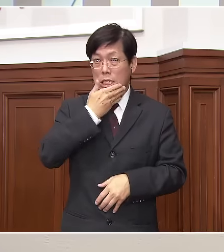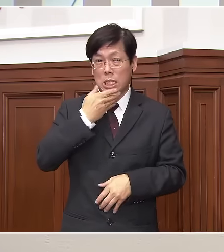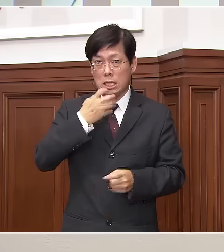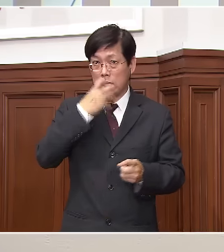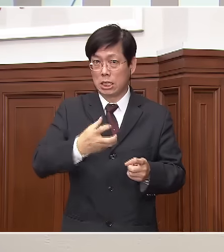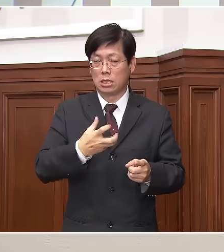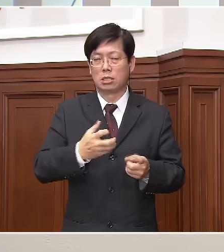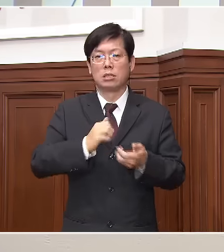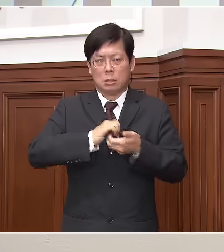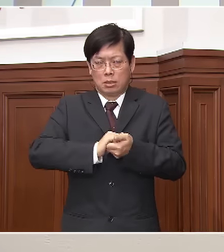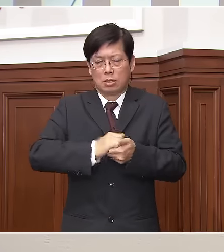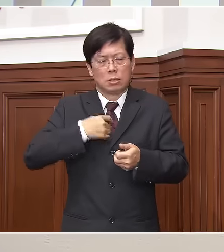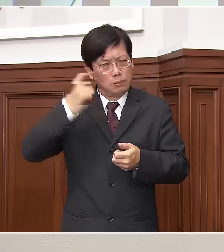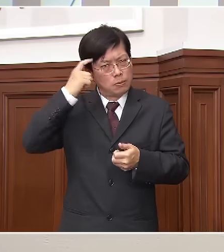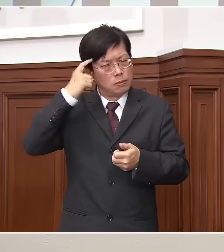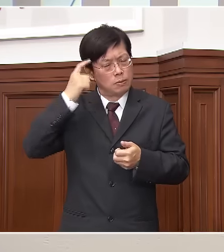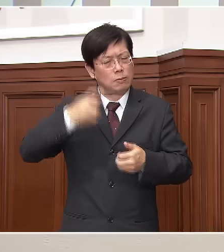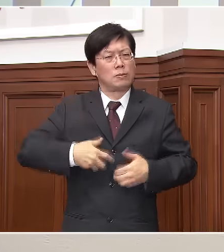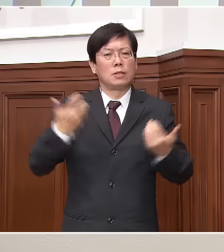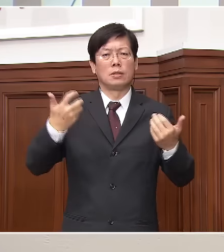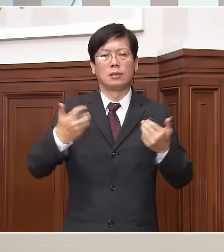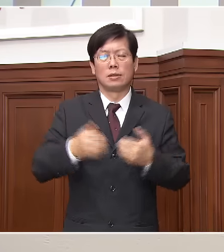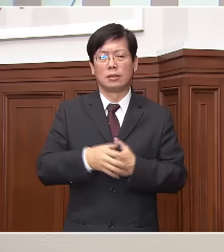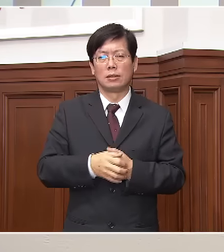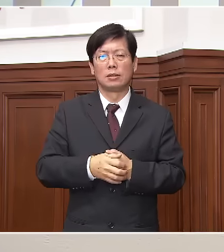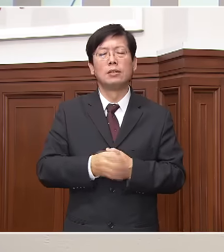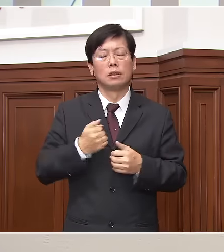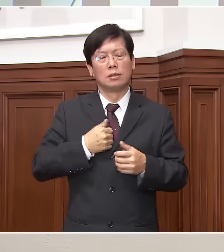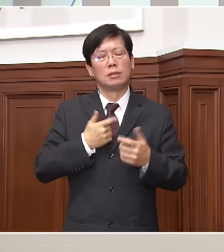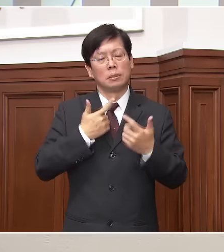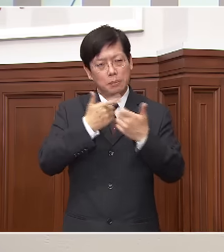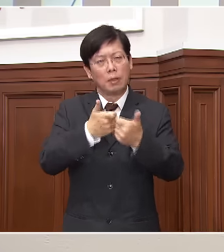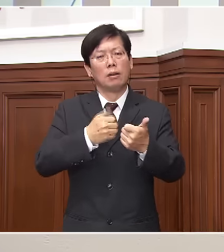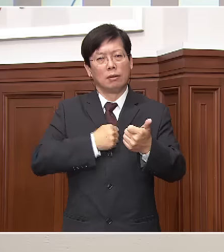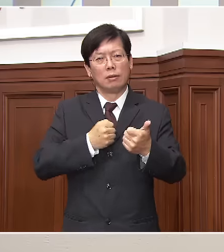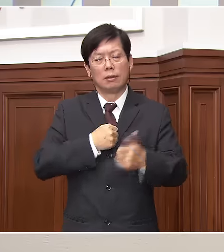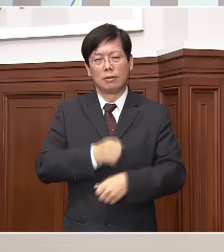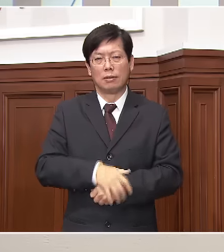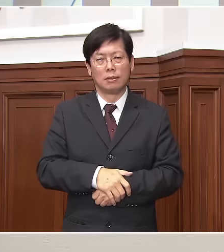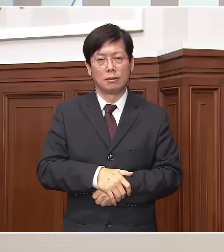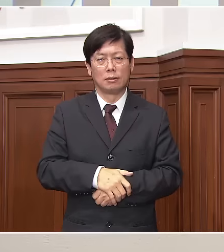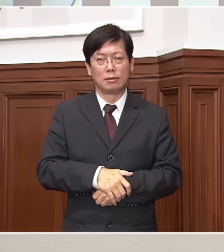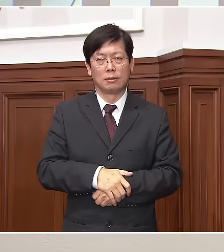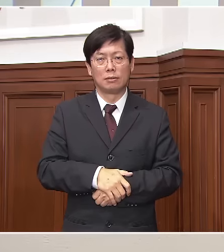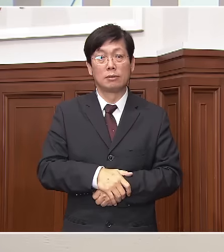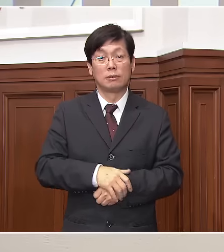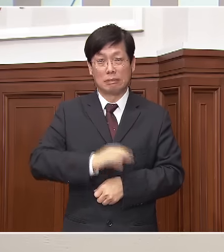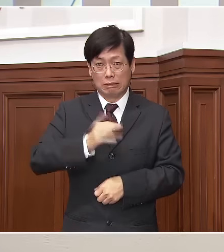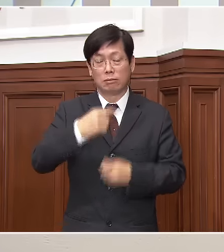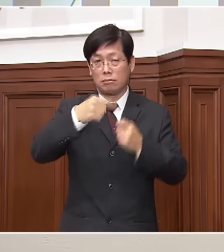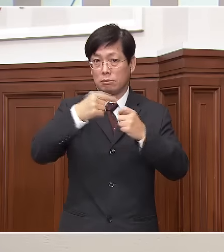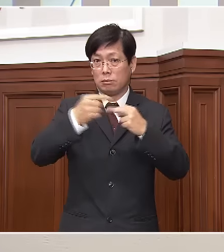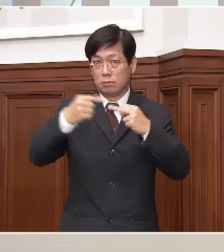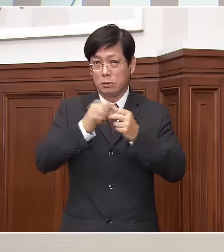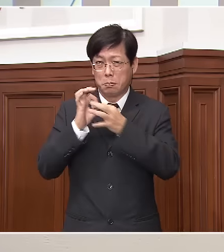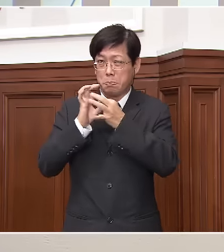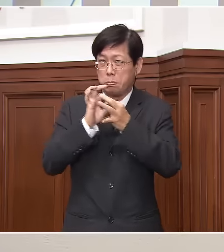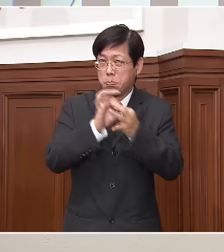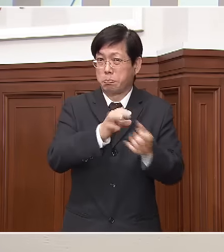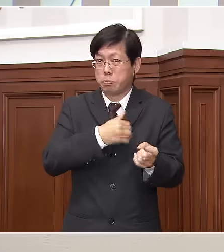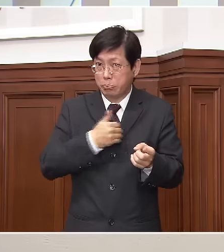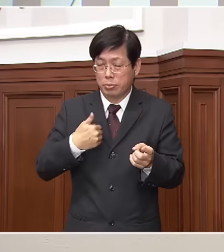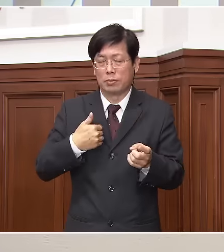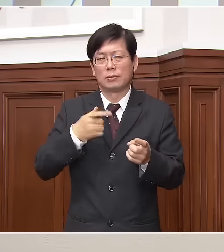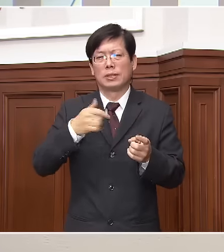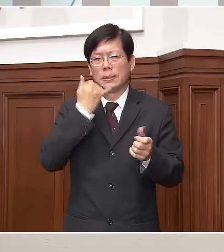响，觉得不满，这样的心情我可以体会。但是只有永续的年金制度 才会